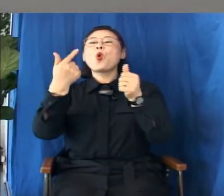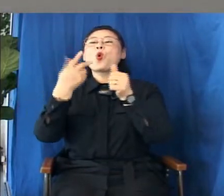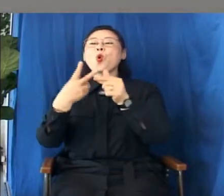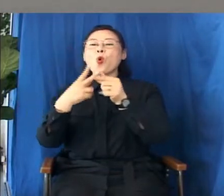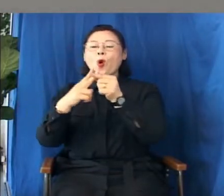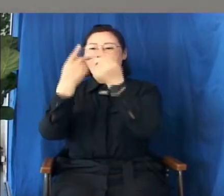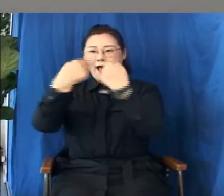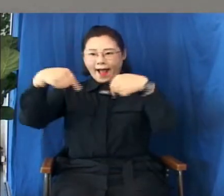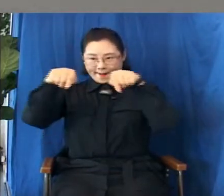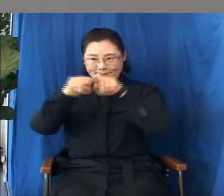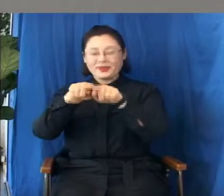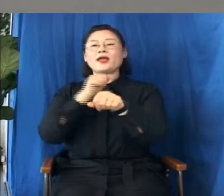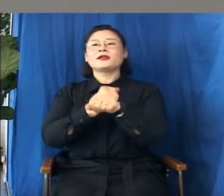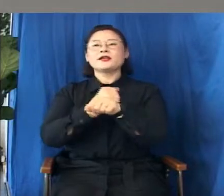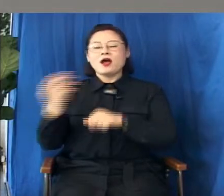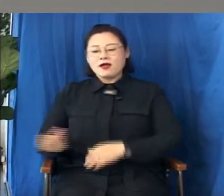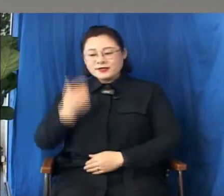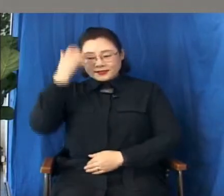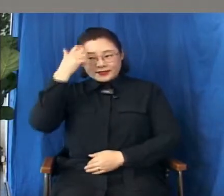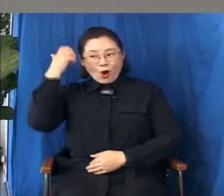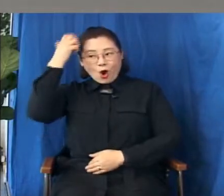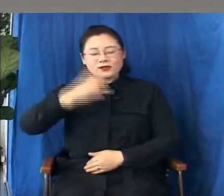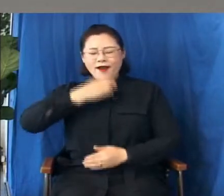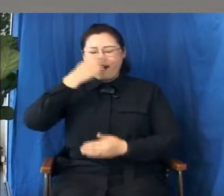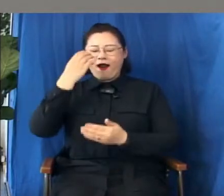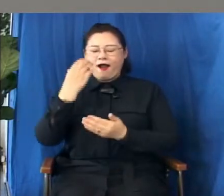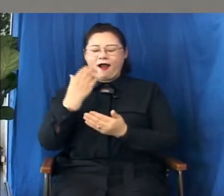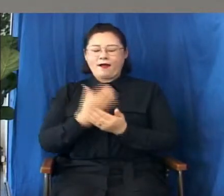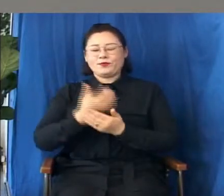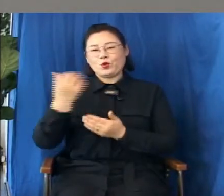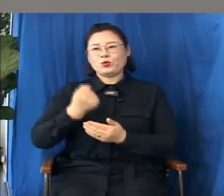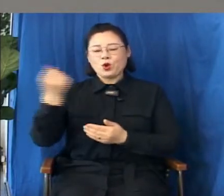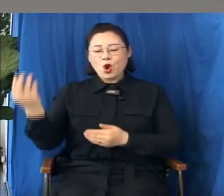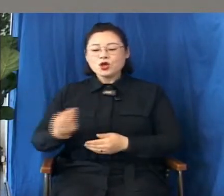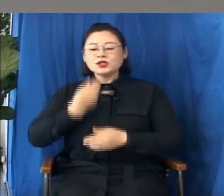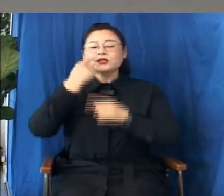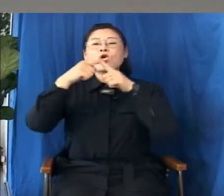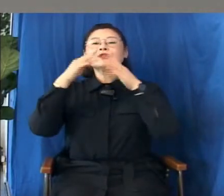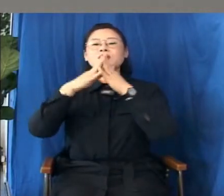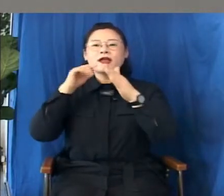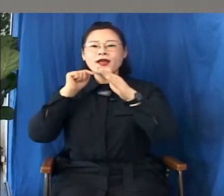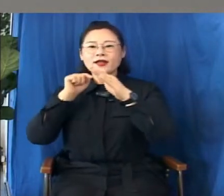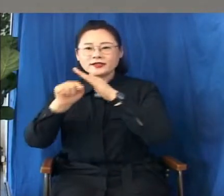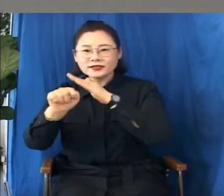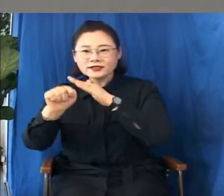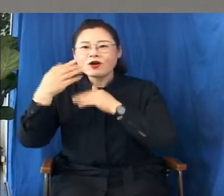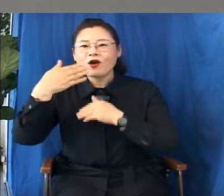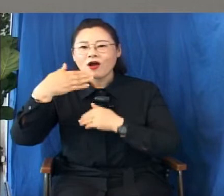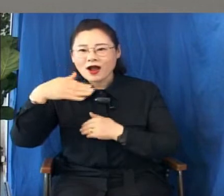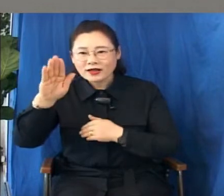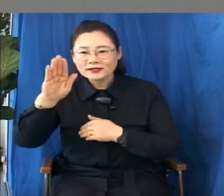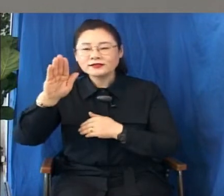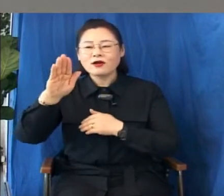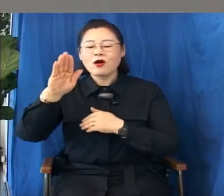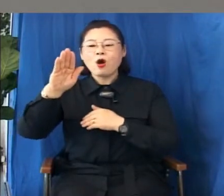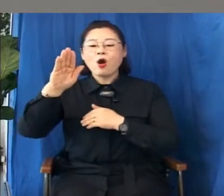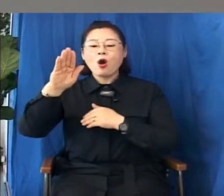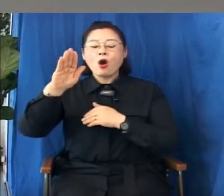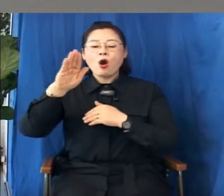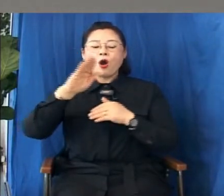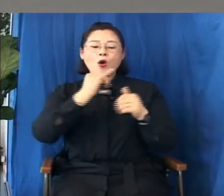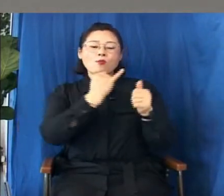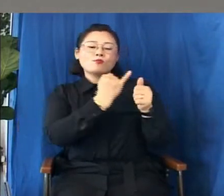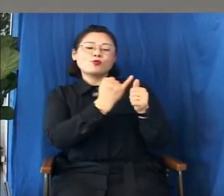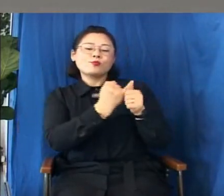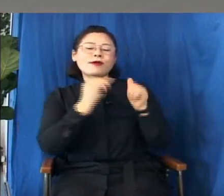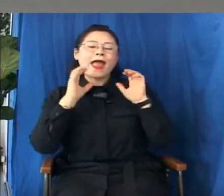성령의 감동으로 성전에 들어가매 마침 부모가 율법의 관례대로 행하고자 하여 그 아기 예수를 데리고 오는지라 시므온이 아기를